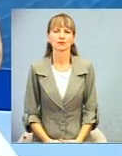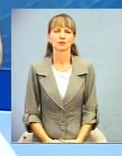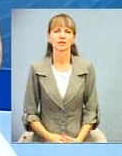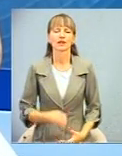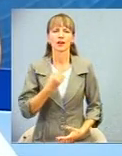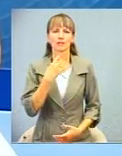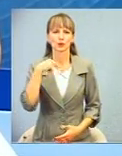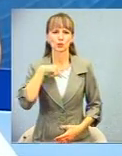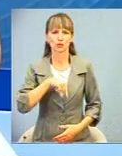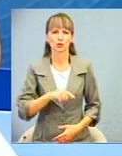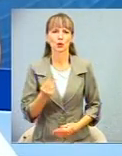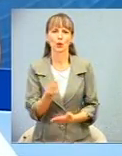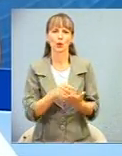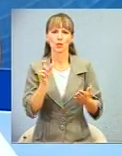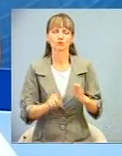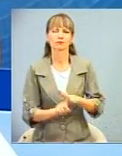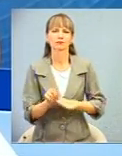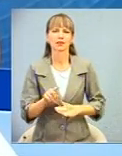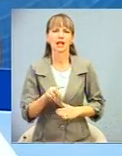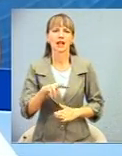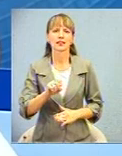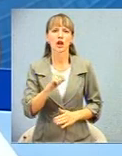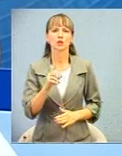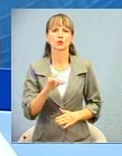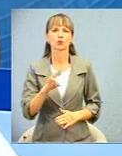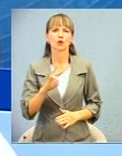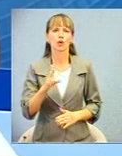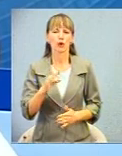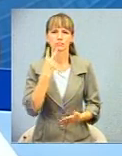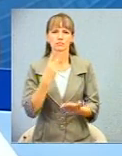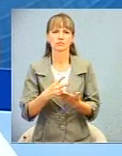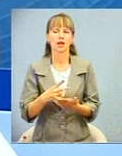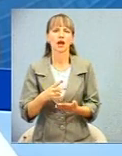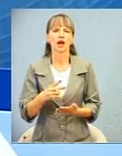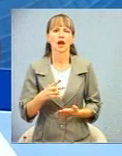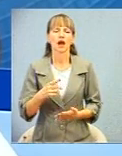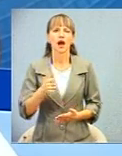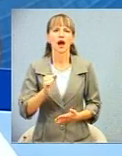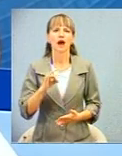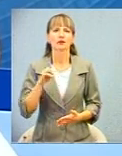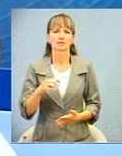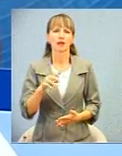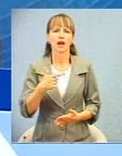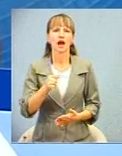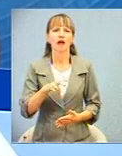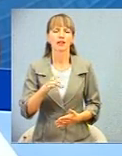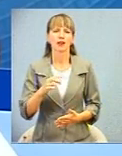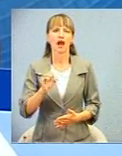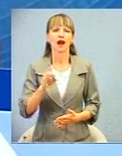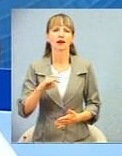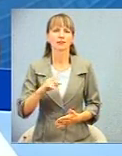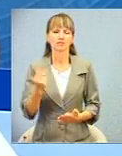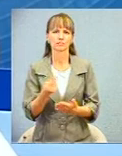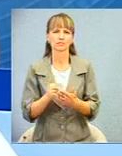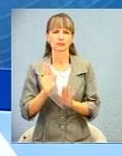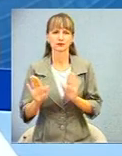«Гармонія душі» – художниця-початківець Тетяна Лазунько презентувала в галереї «Арт-Ель» дебютну виставку. 40 картин написані протягом